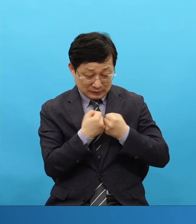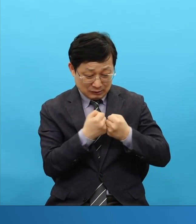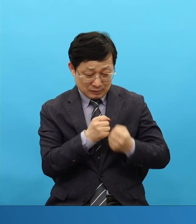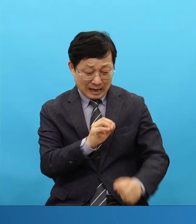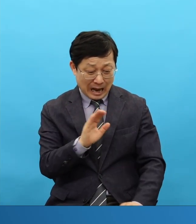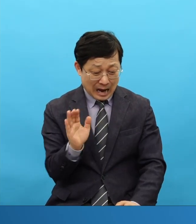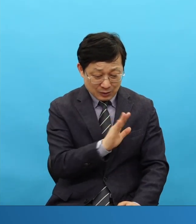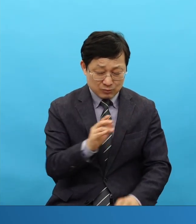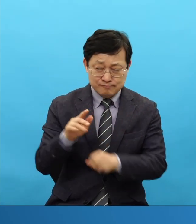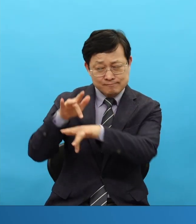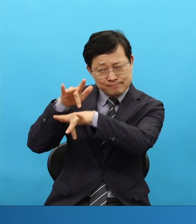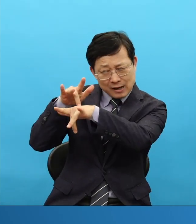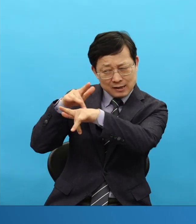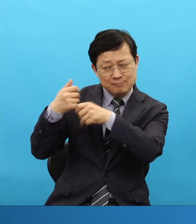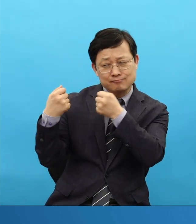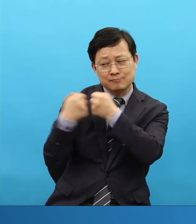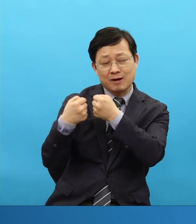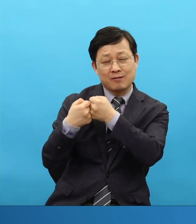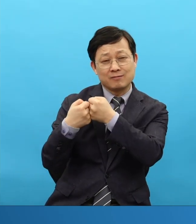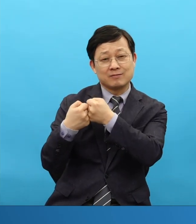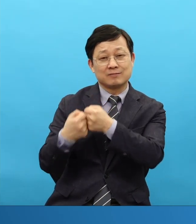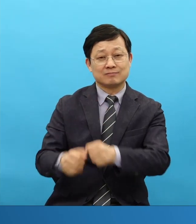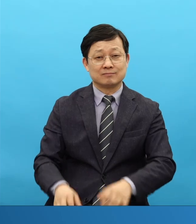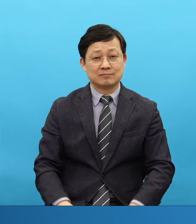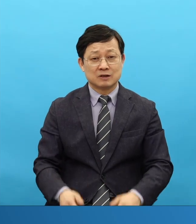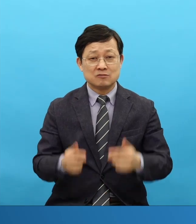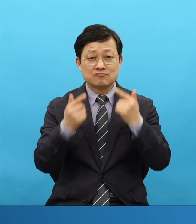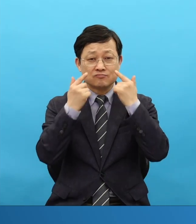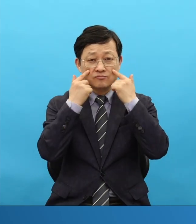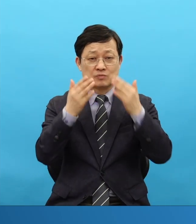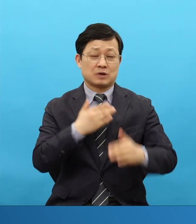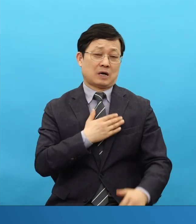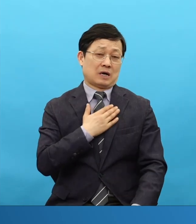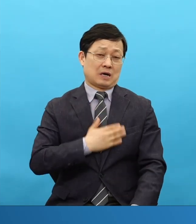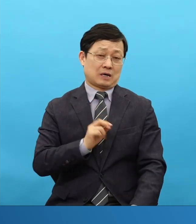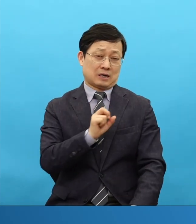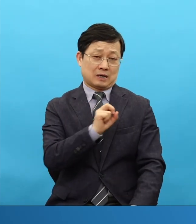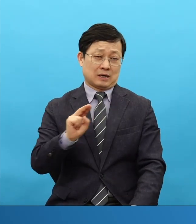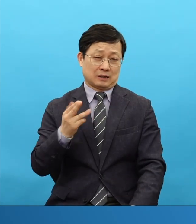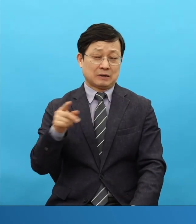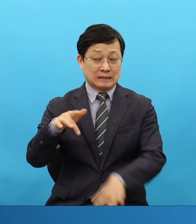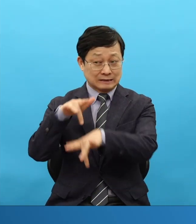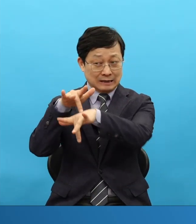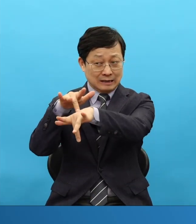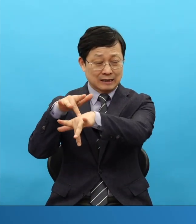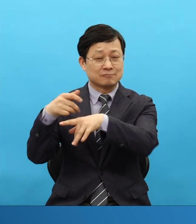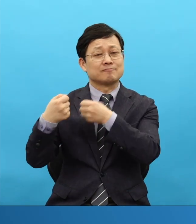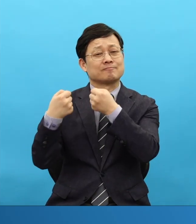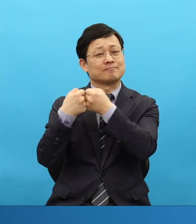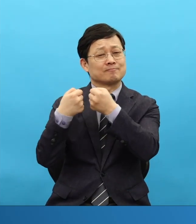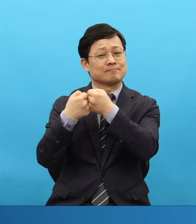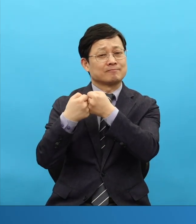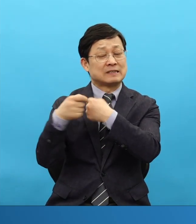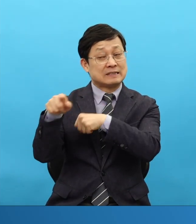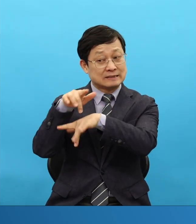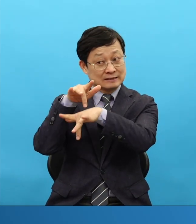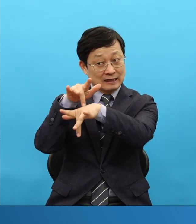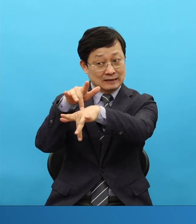is not against flesh and blood, but against Satan. 분명히 이거와 싸움이라고 했습니다. Absolutely, that is the fight we must 이 fight.